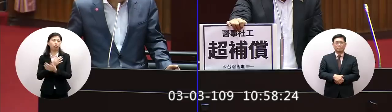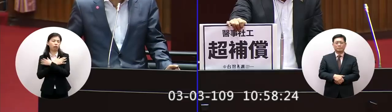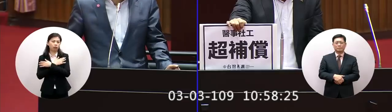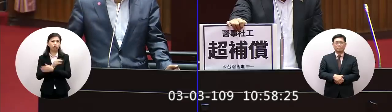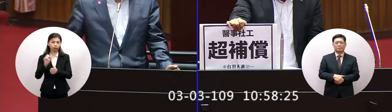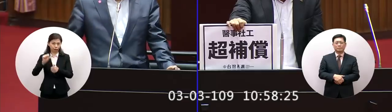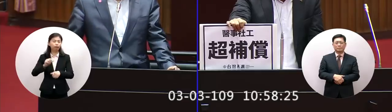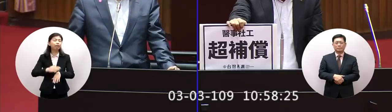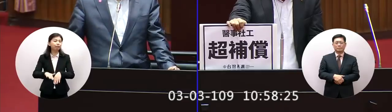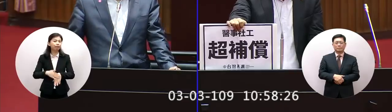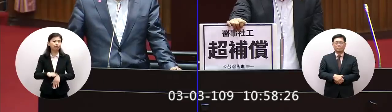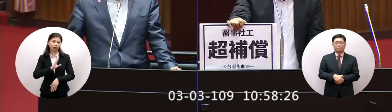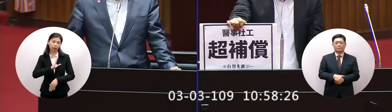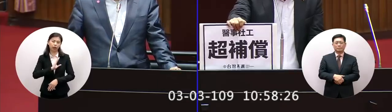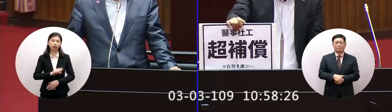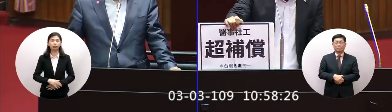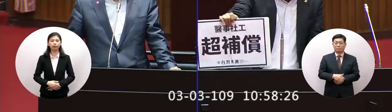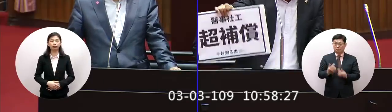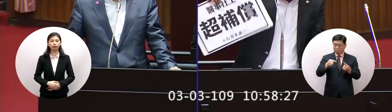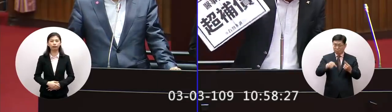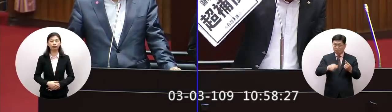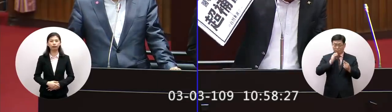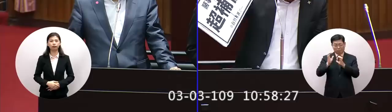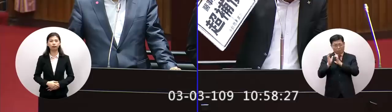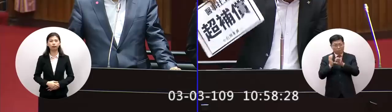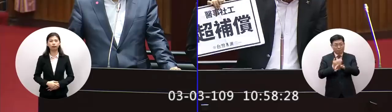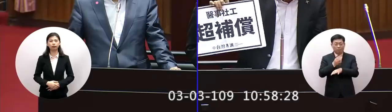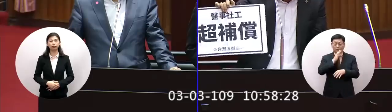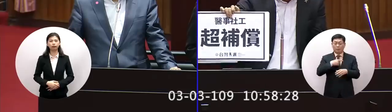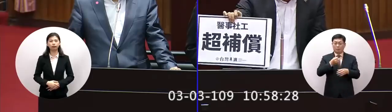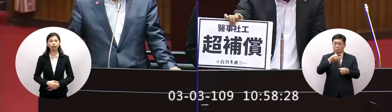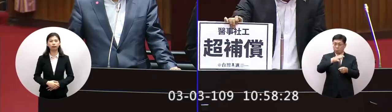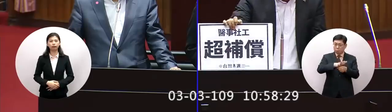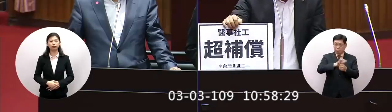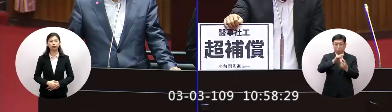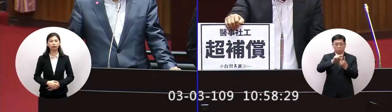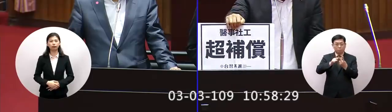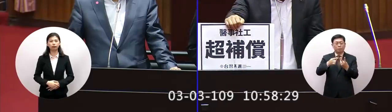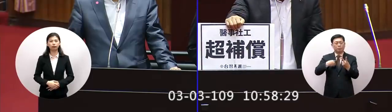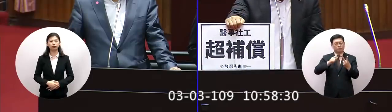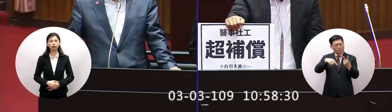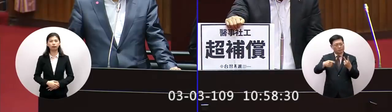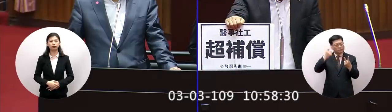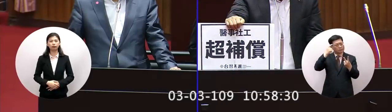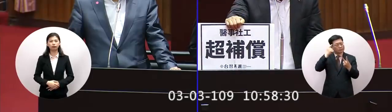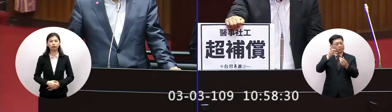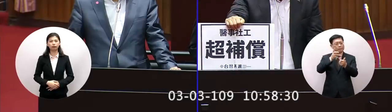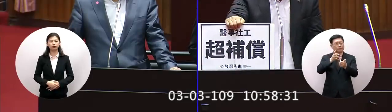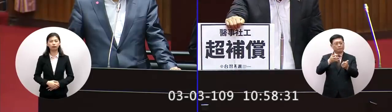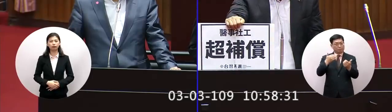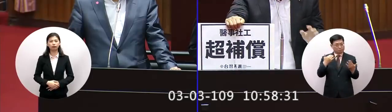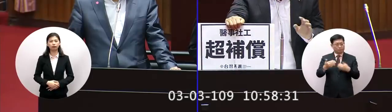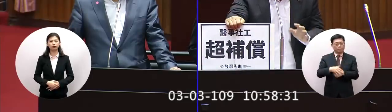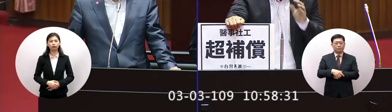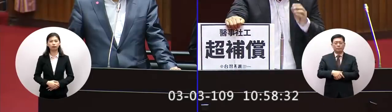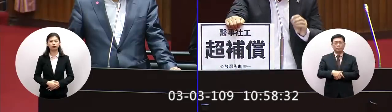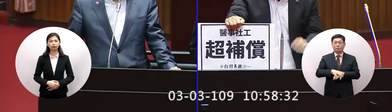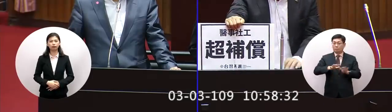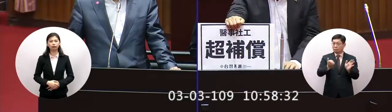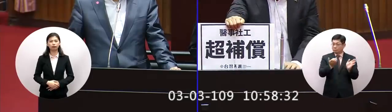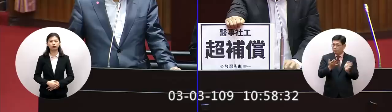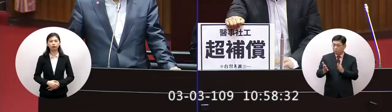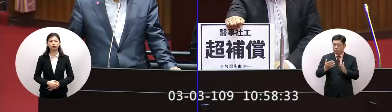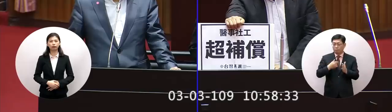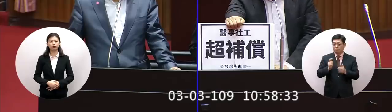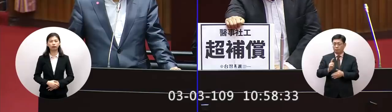处分。 是这个超负荷甲超补偿的部分哦，说来，咱想要具体来问看，咱即马目前准备